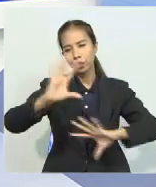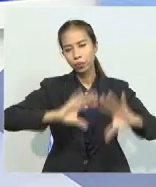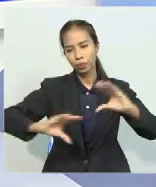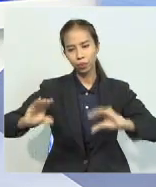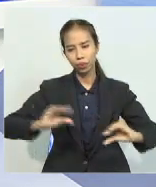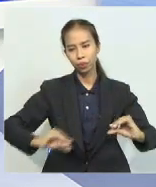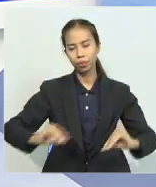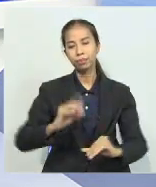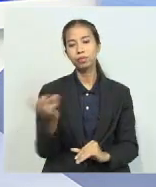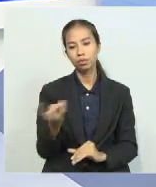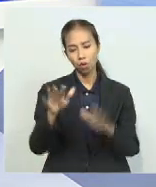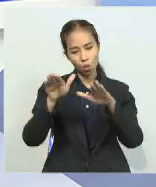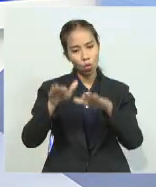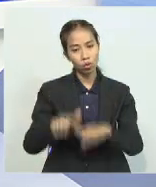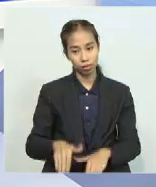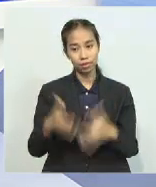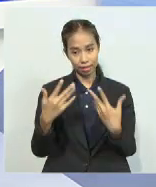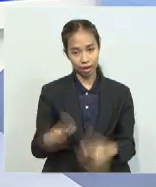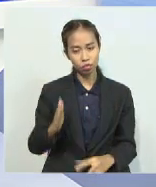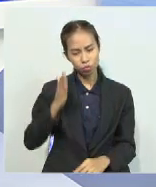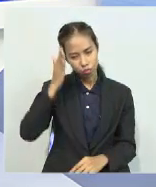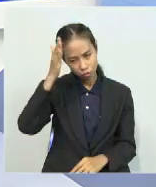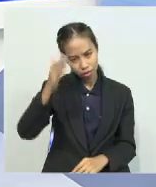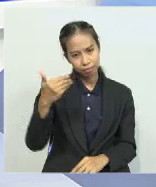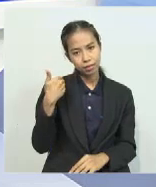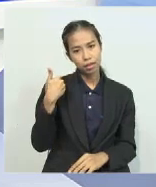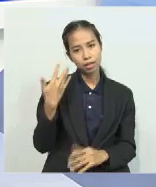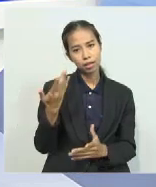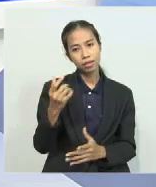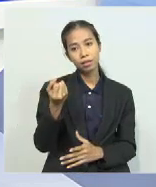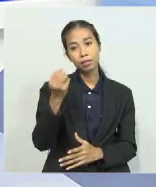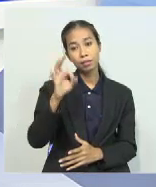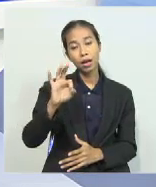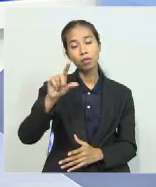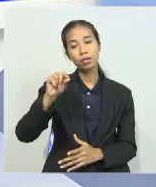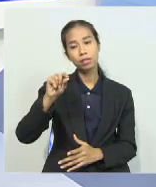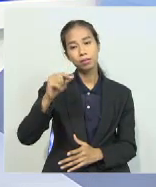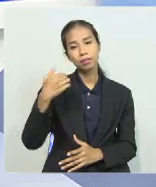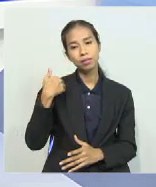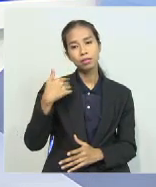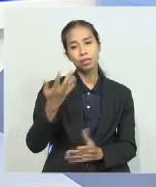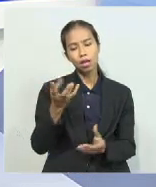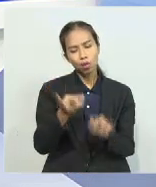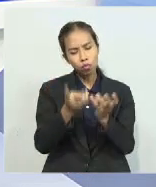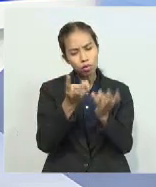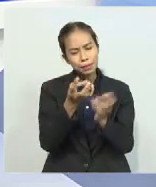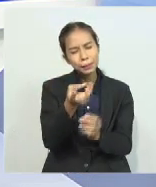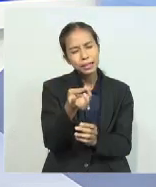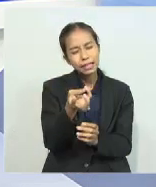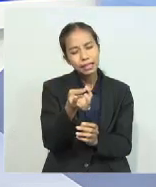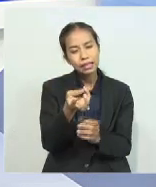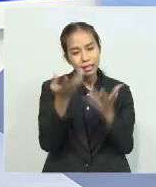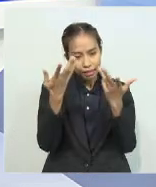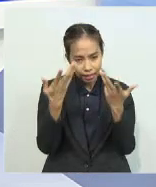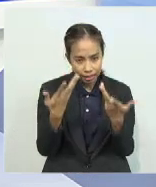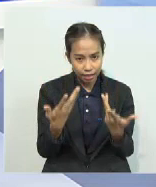ายไปในทิศทางที่ดีขึ้นและหลังจากนี้เดี๋ยวก็อาจจะมีเบาไปสักหน่อย 19-20ก็อาจจะมีนิ่งๆไปอีกนิดนึงน